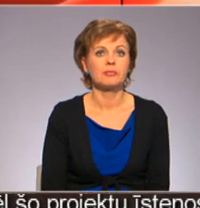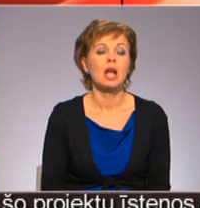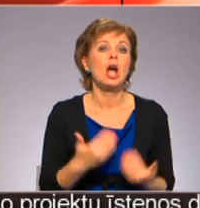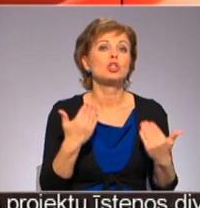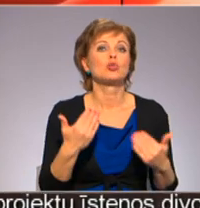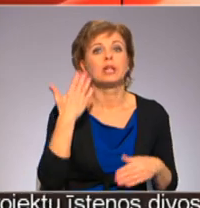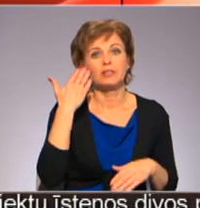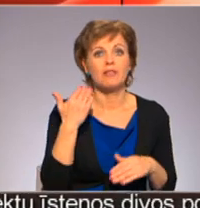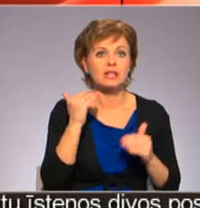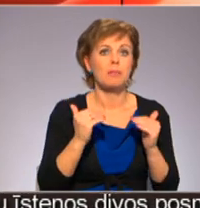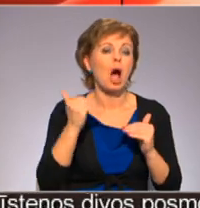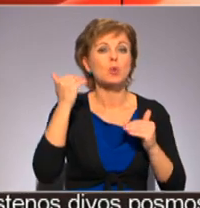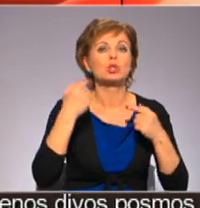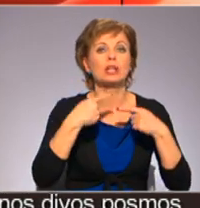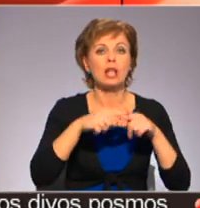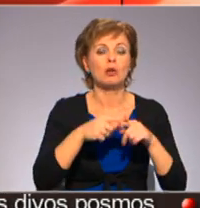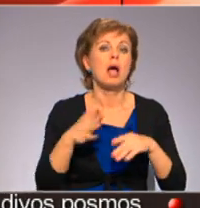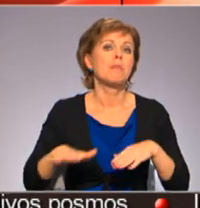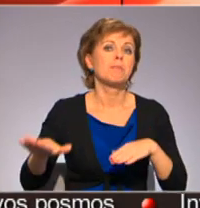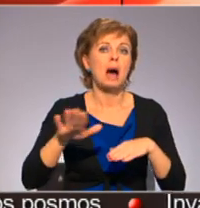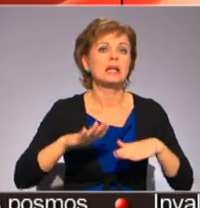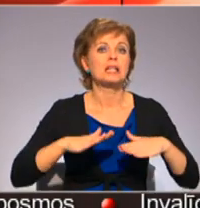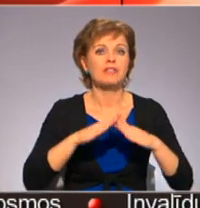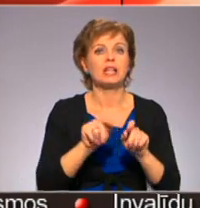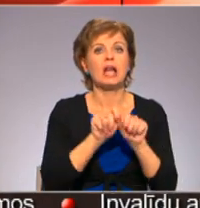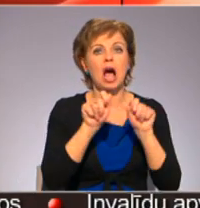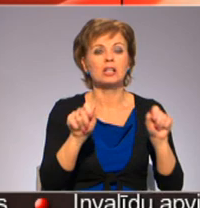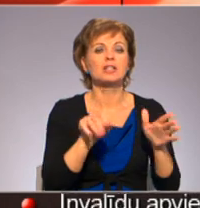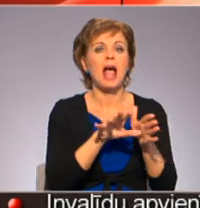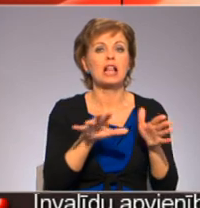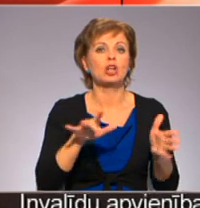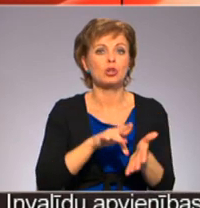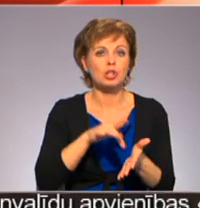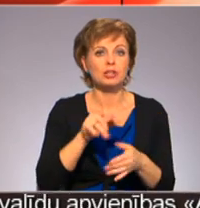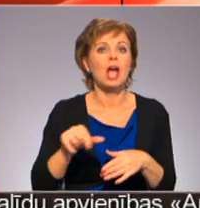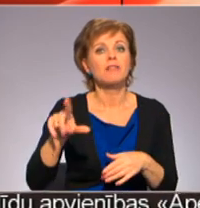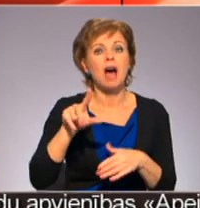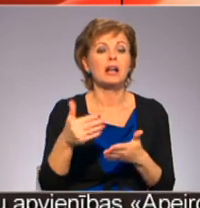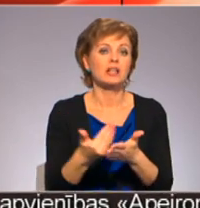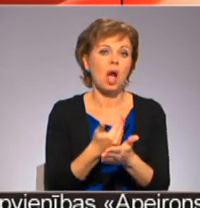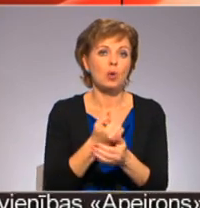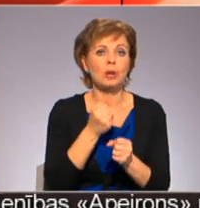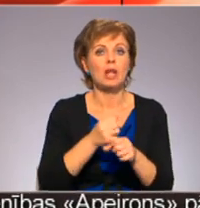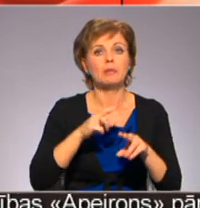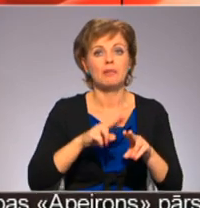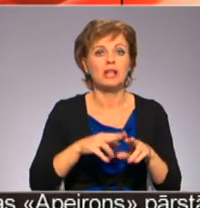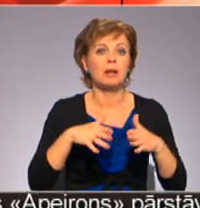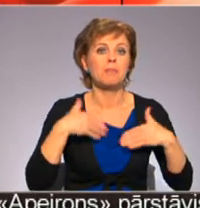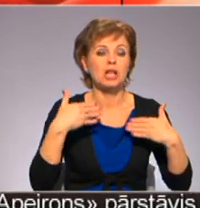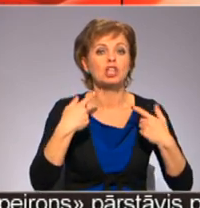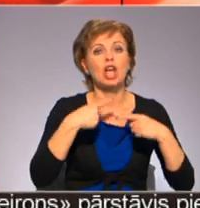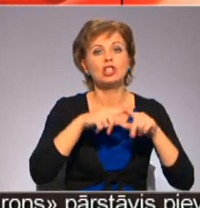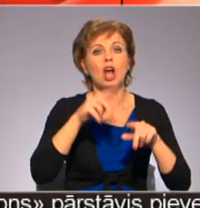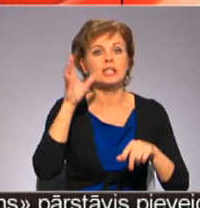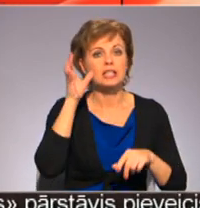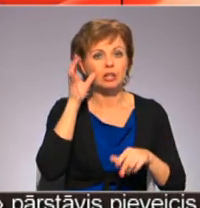Šodien Ventspils augsto tehnoloģiju parkā svinīgi atklāts elektronikas centrs. Visvairāk par jaunajām darba vietām priecāsies inženierzinību